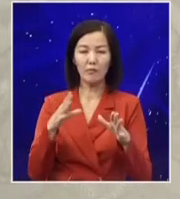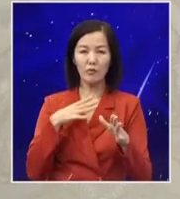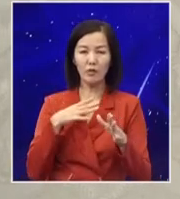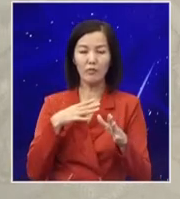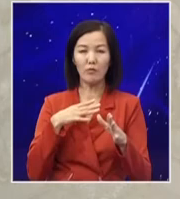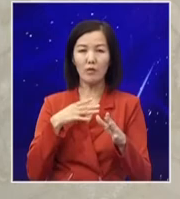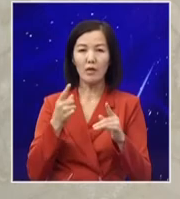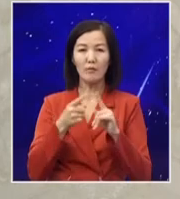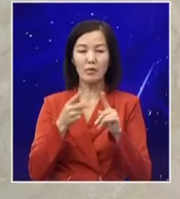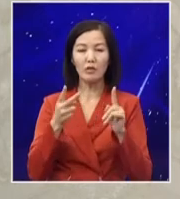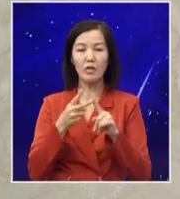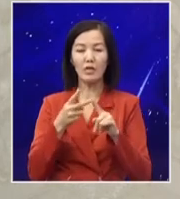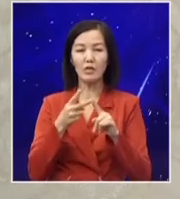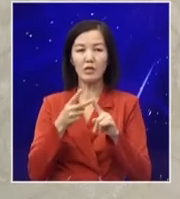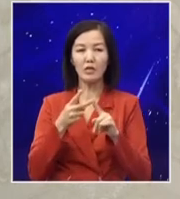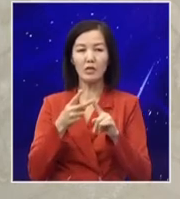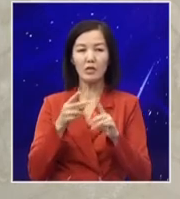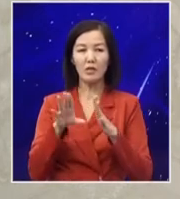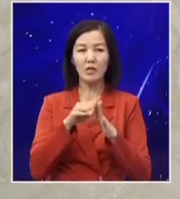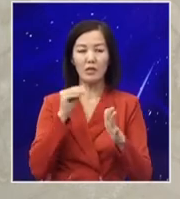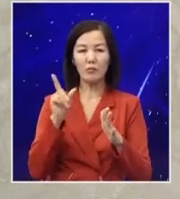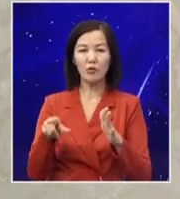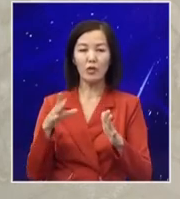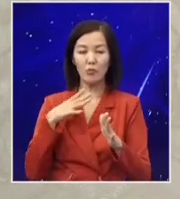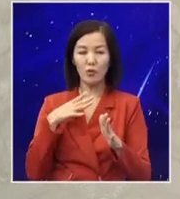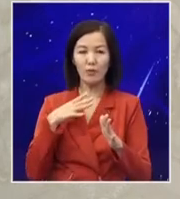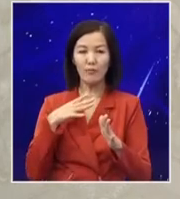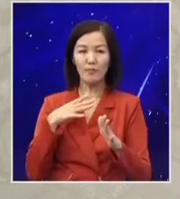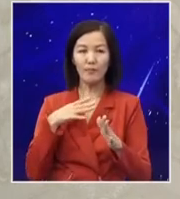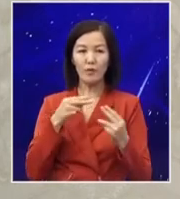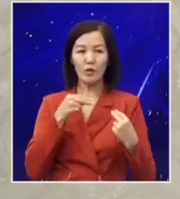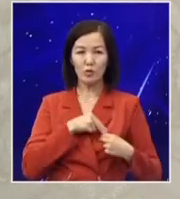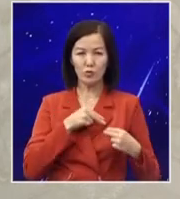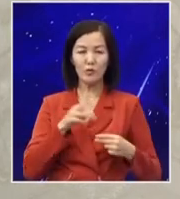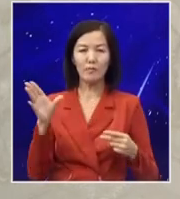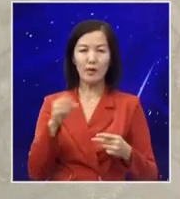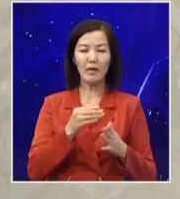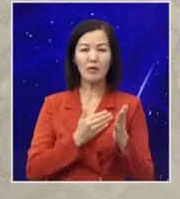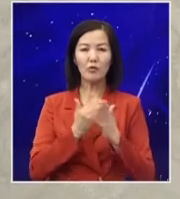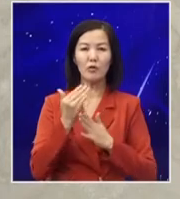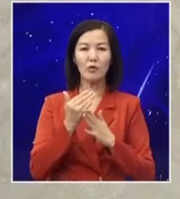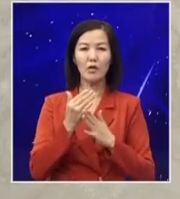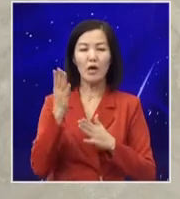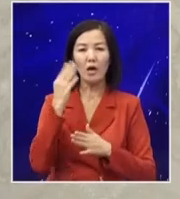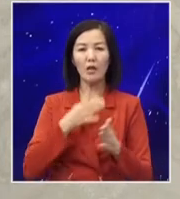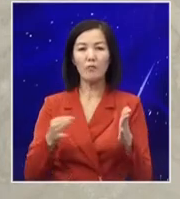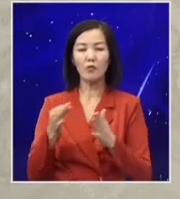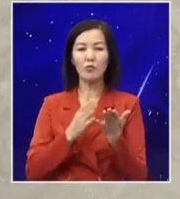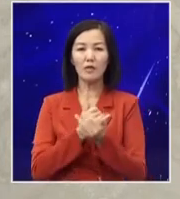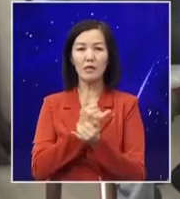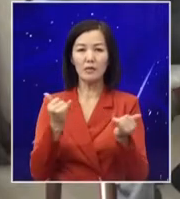советтің бірінші, екінші созығына депутат болдым. Сондай жұмыстар барлығы. Өмір бақи Алматы облысына жұмыс